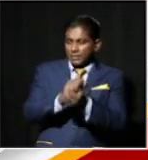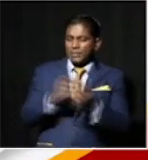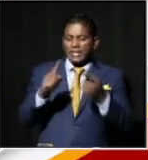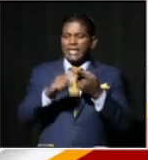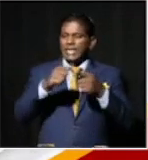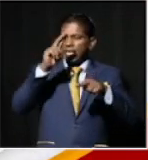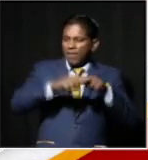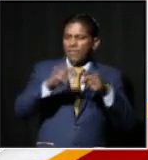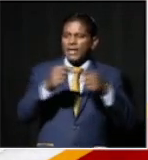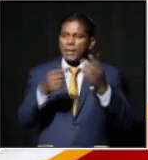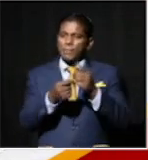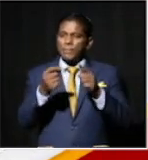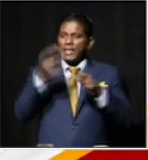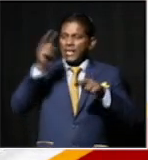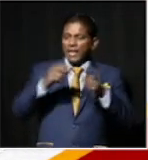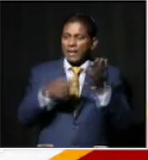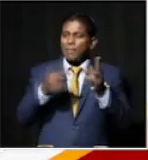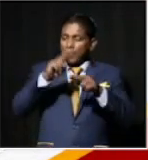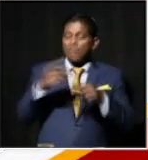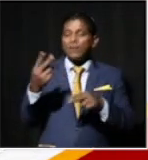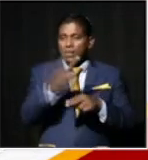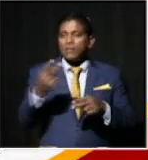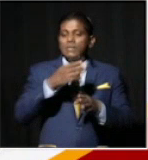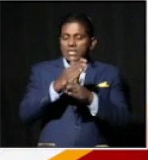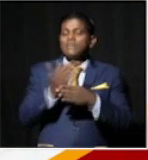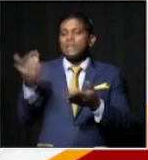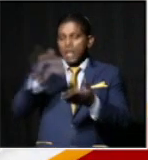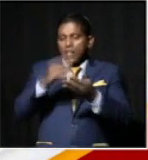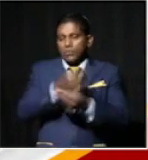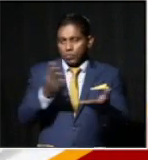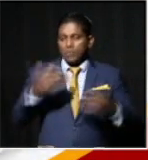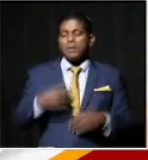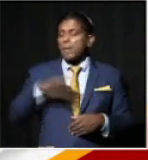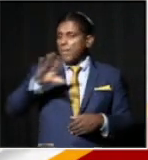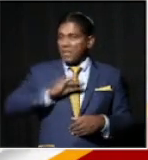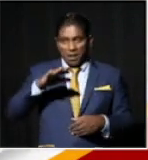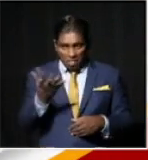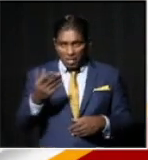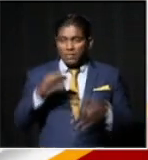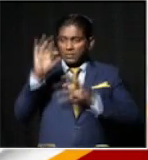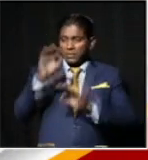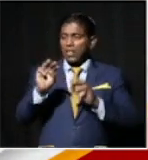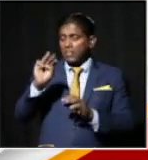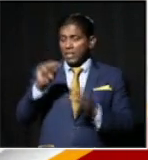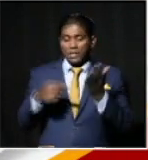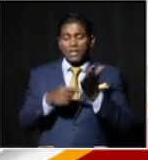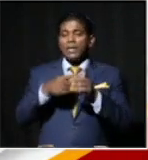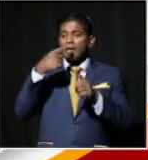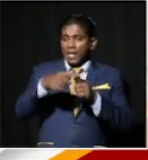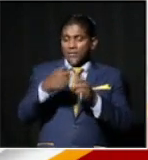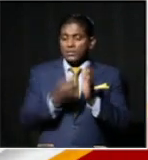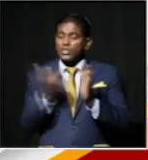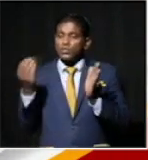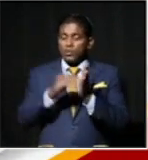EPF ඇතුළු සේවක අරමුදල් ලබාගෙන ඇති බැඳුම් කර නැවත නිකුත් කිරීමට එකඟ නොවන්නේ නම් 30%ක බද්දක් අය කිරීම ඇතුළු සංශෝධන